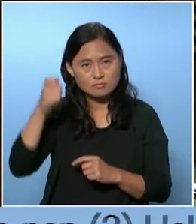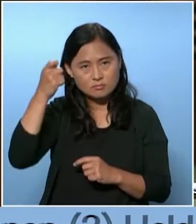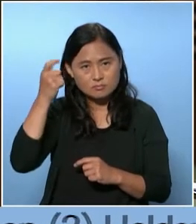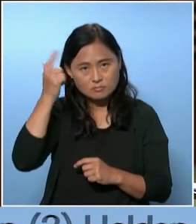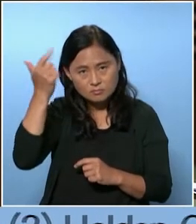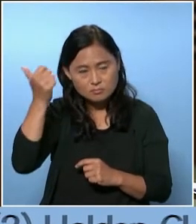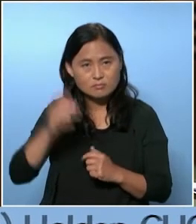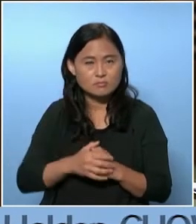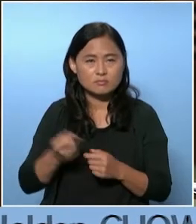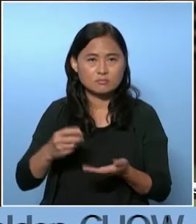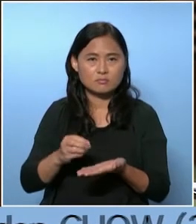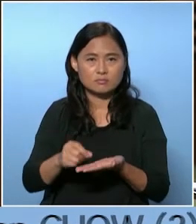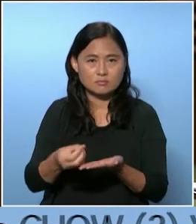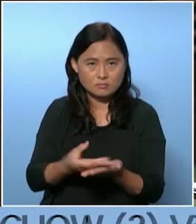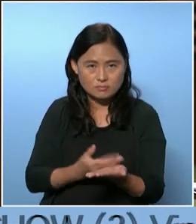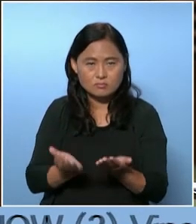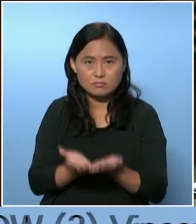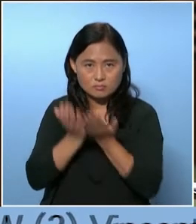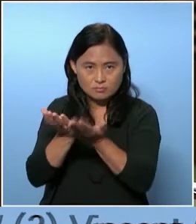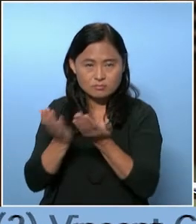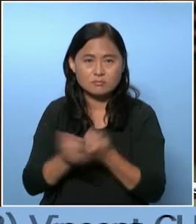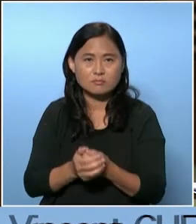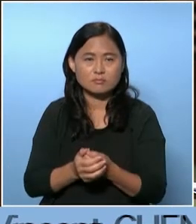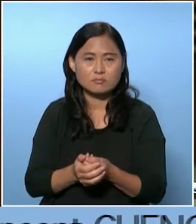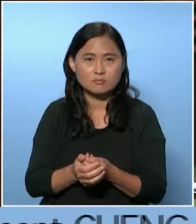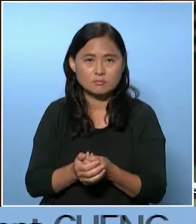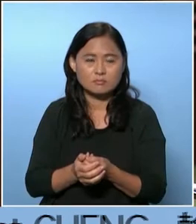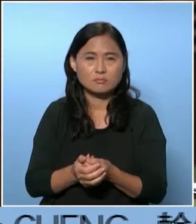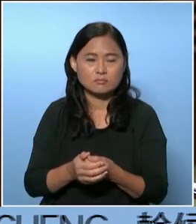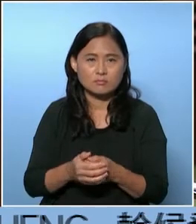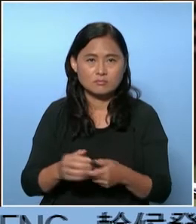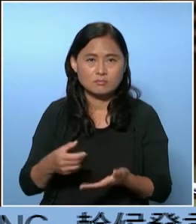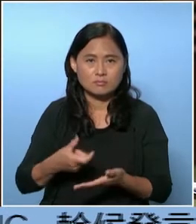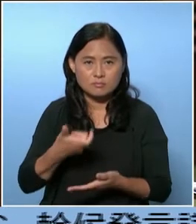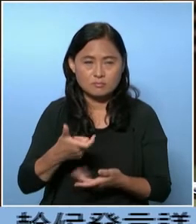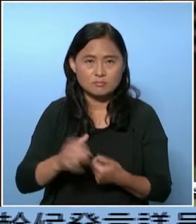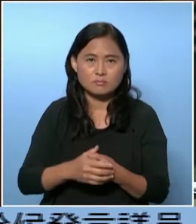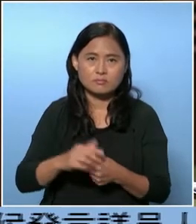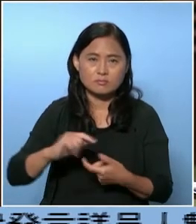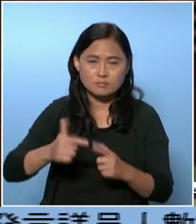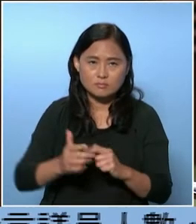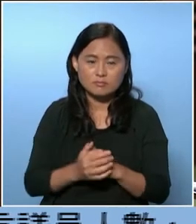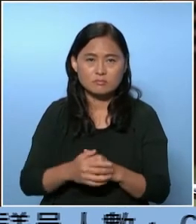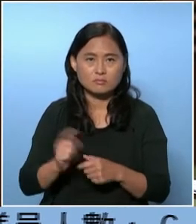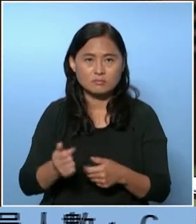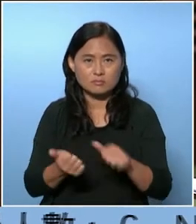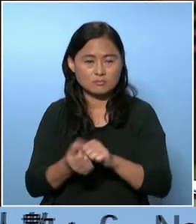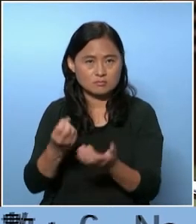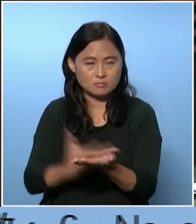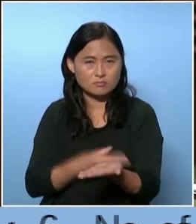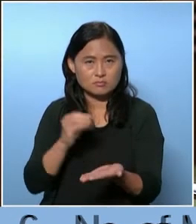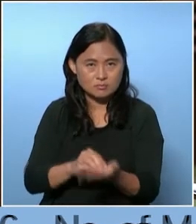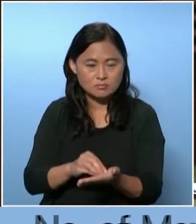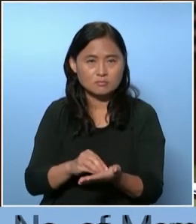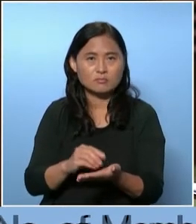適宜透過憲報一般公告去公布認可的繳費媒介，而非是藉附屬法例去訂明